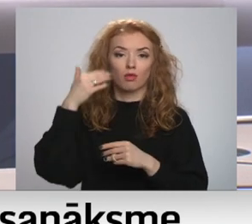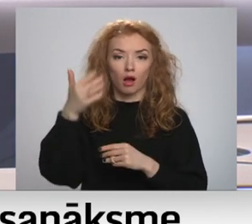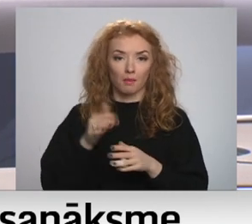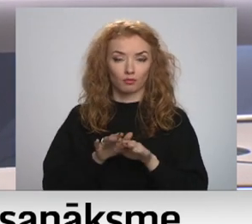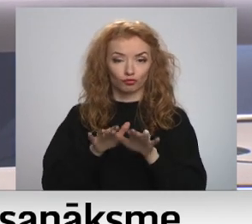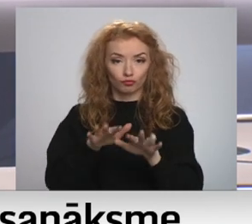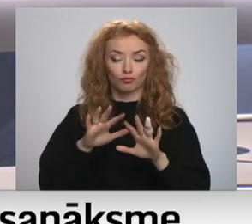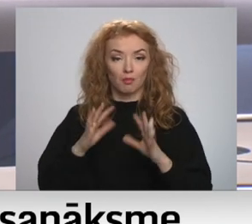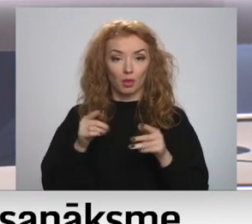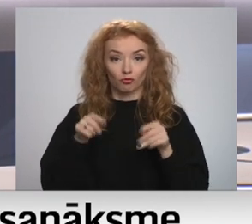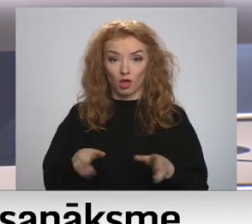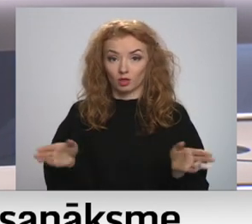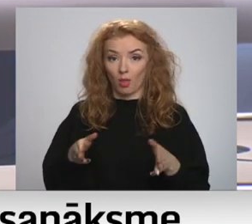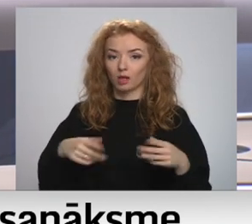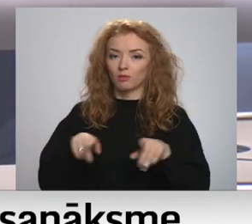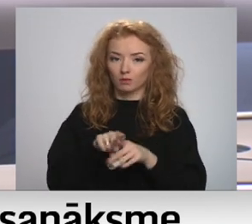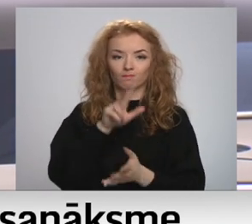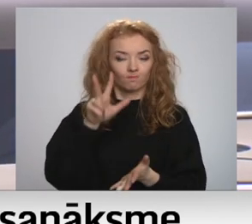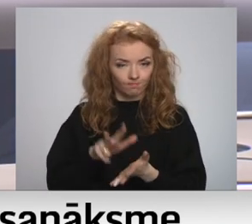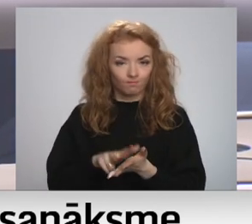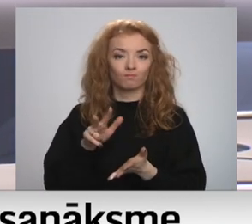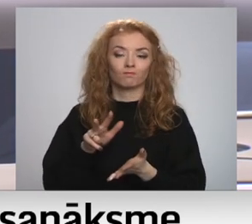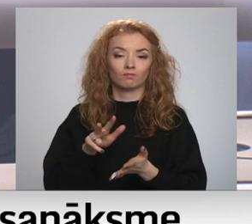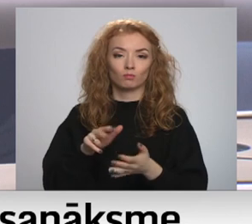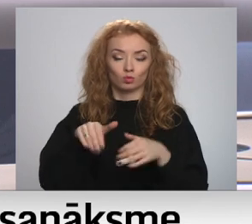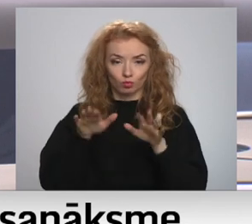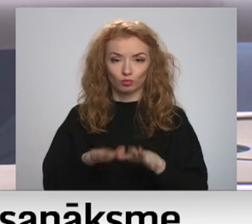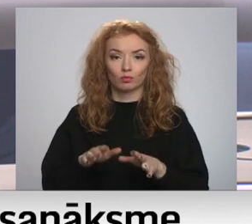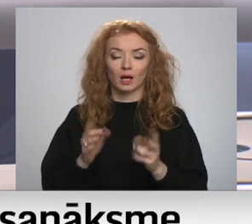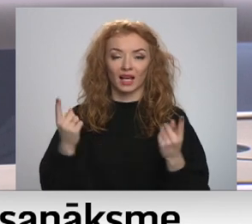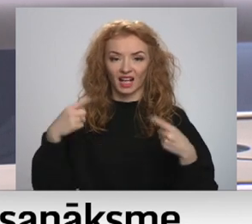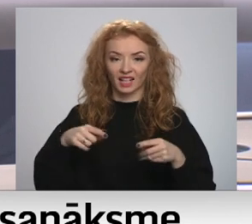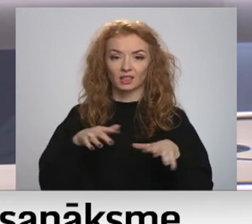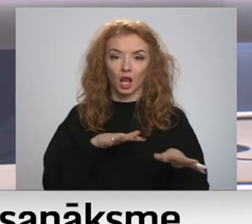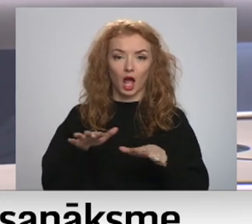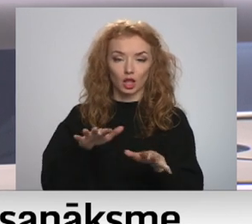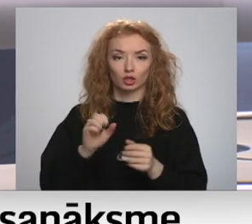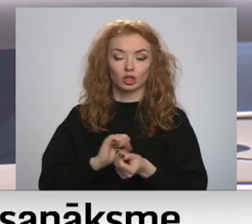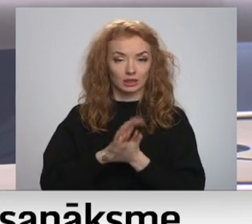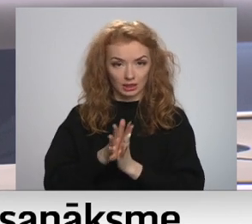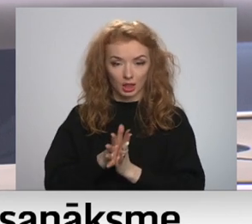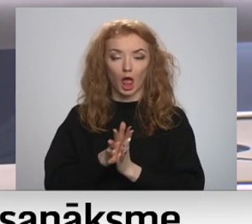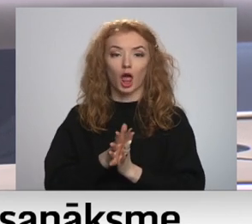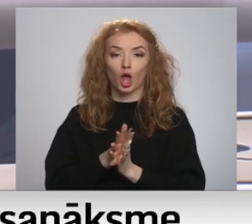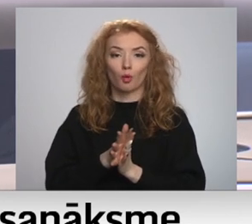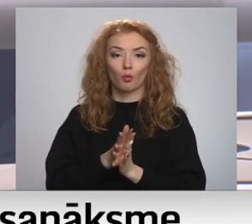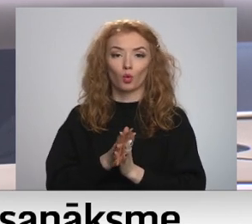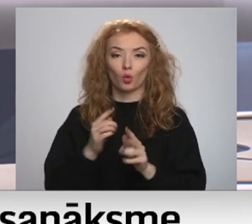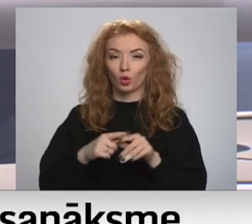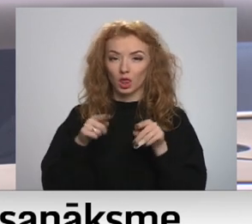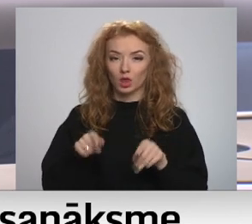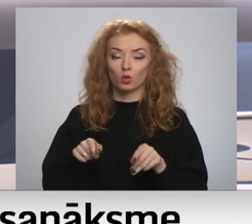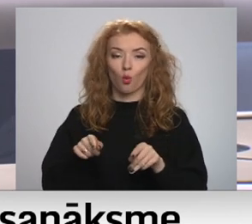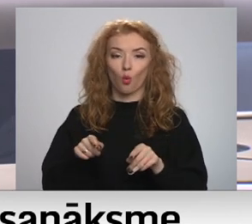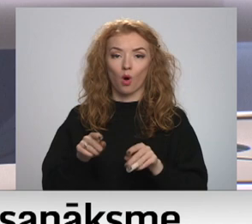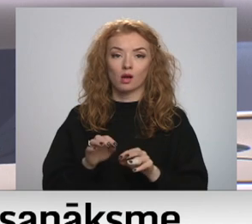bet šajā sanāksmē arī tik pieņems lēmums iedarbināt NATO krīzes reaģēšanas sistēmu, kur aktivizē